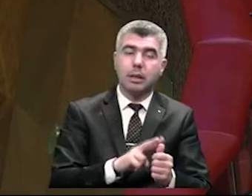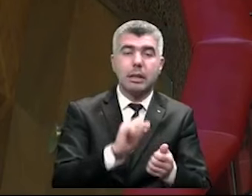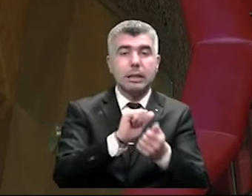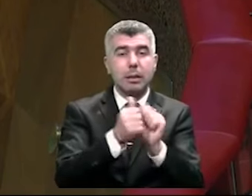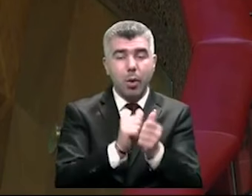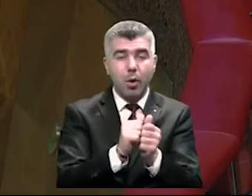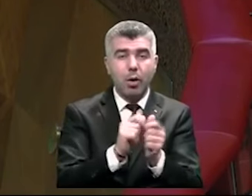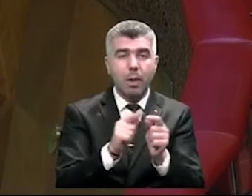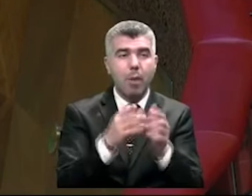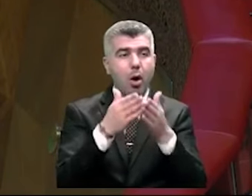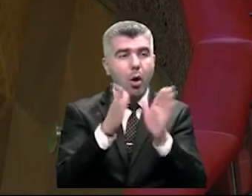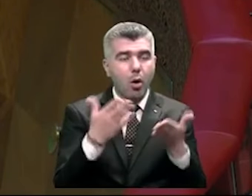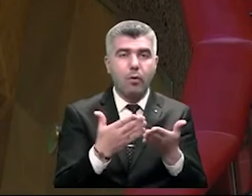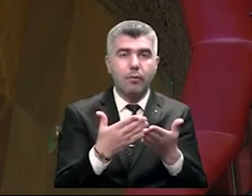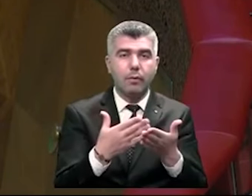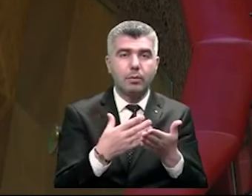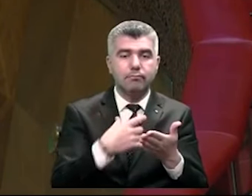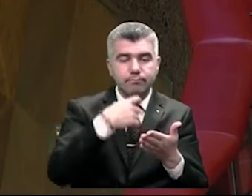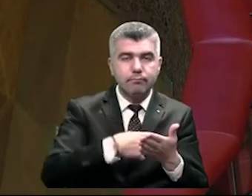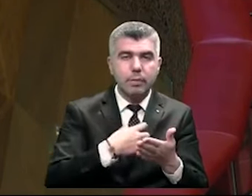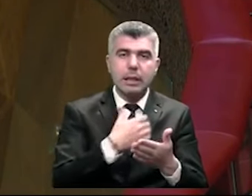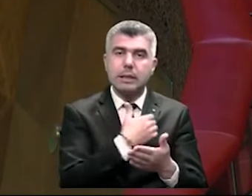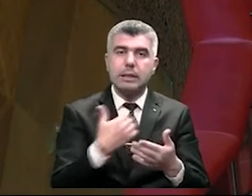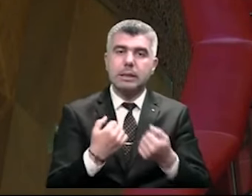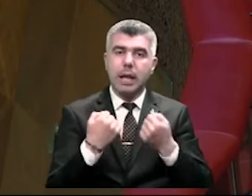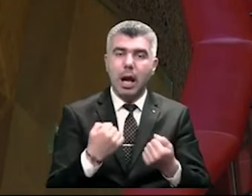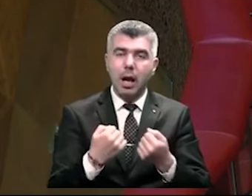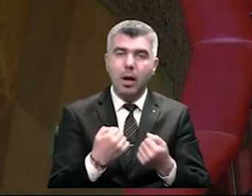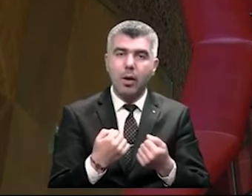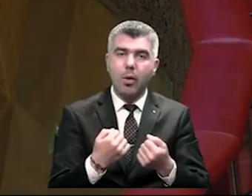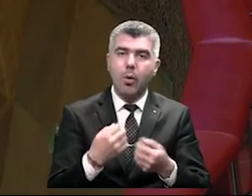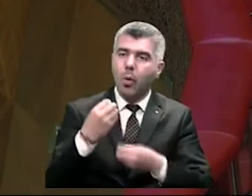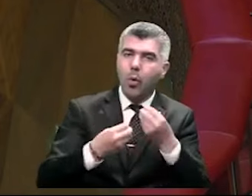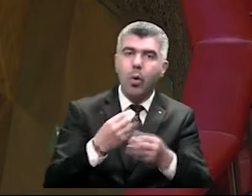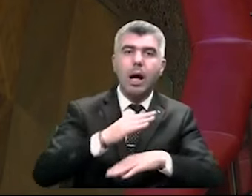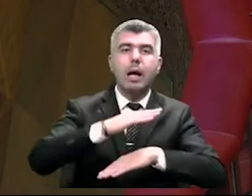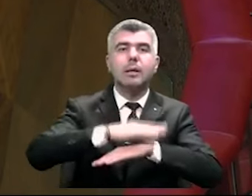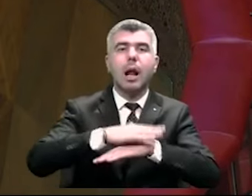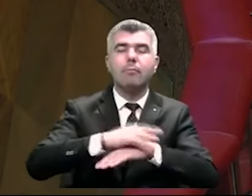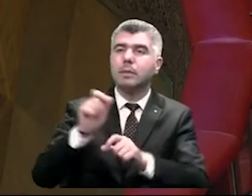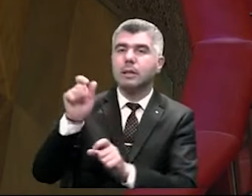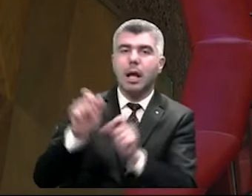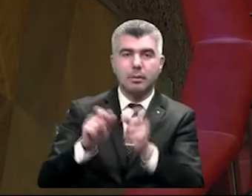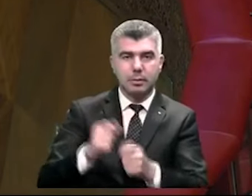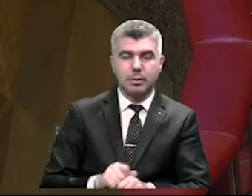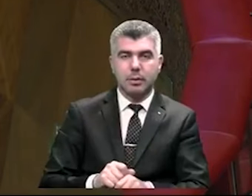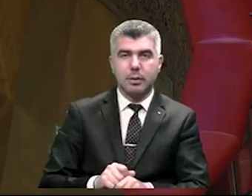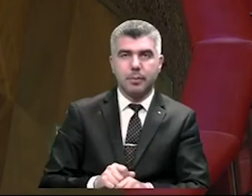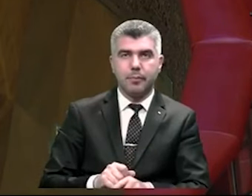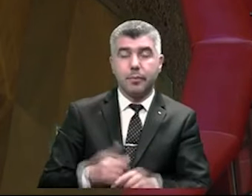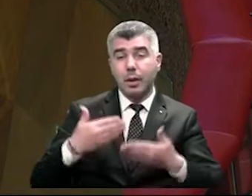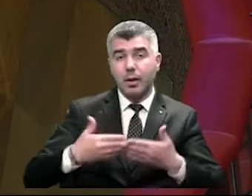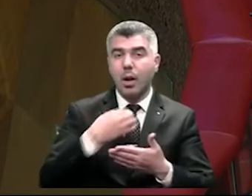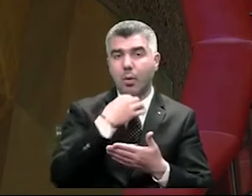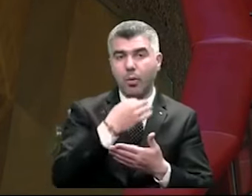الانسان على الانفتاح وعلى المناعه دياله وكذلك على احترام الاخر وانا بغيت غير في هذ المناسبه هذه